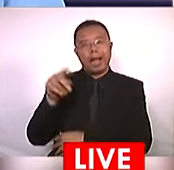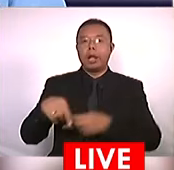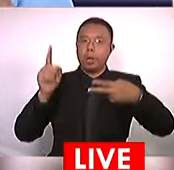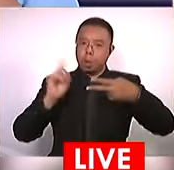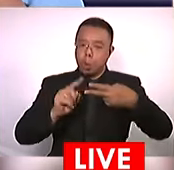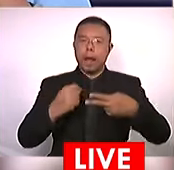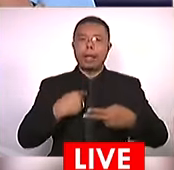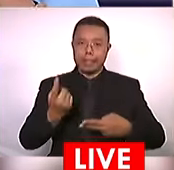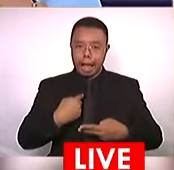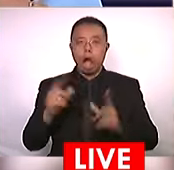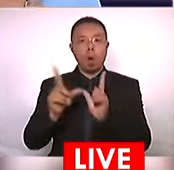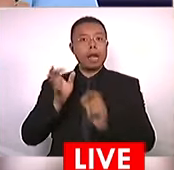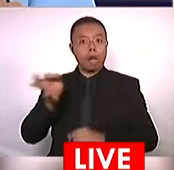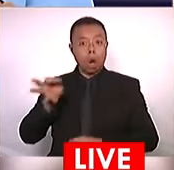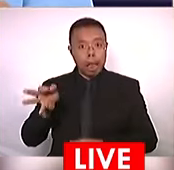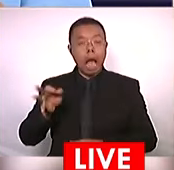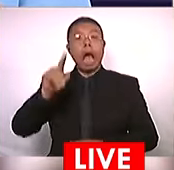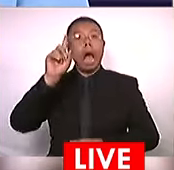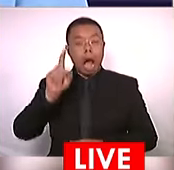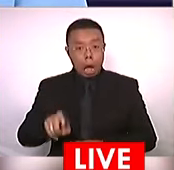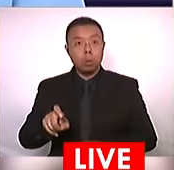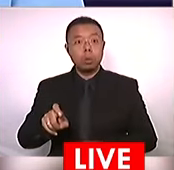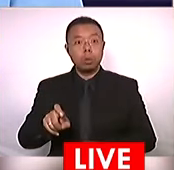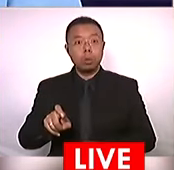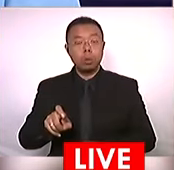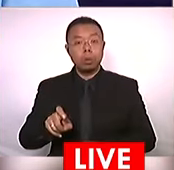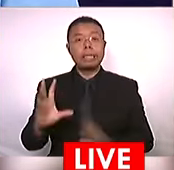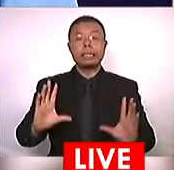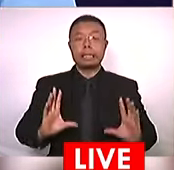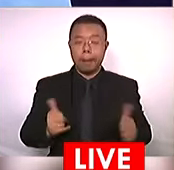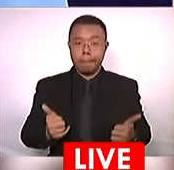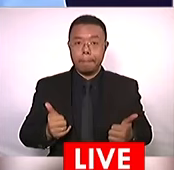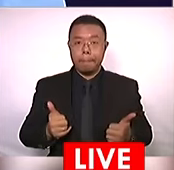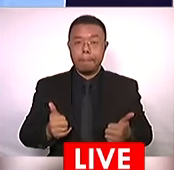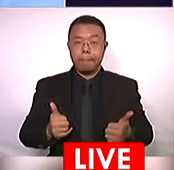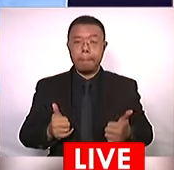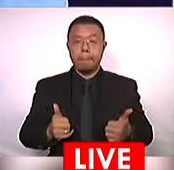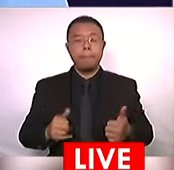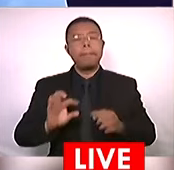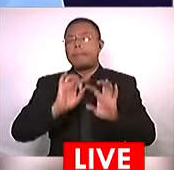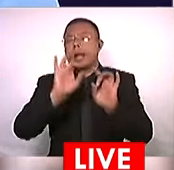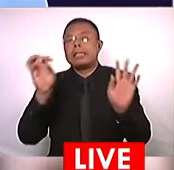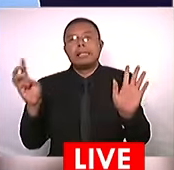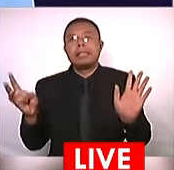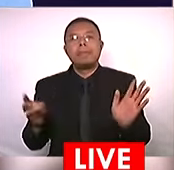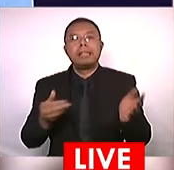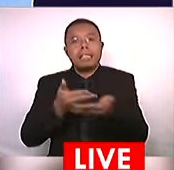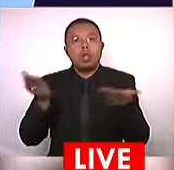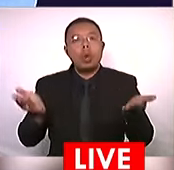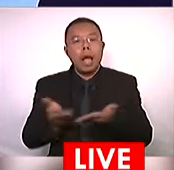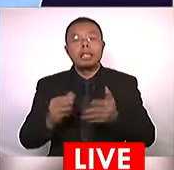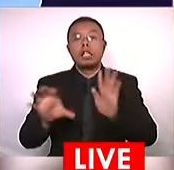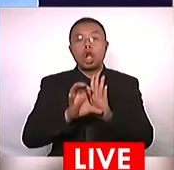dua kita sebagai walikota harus menyiapkan hal-hal non teknis